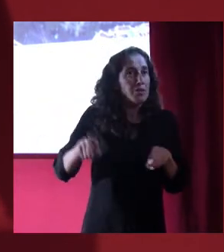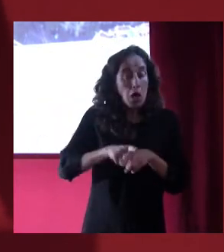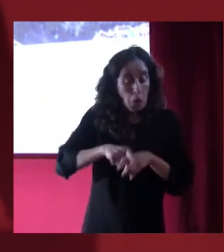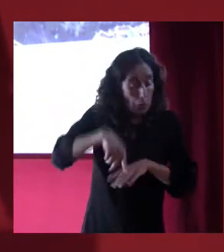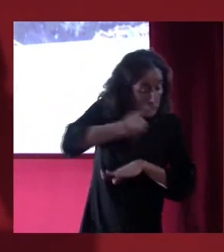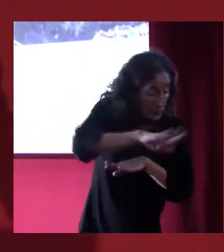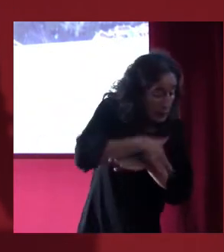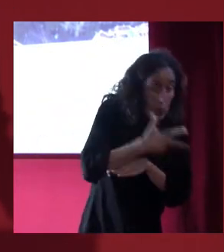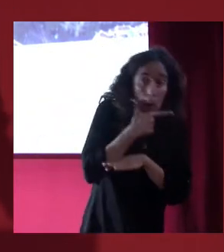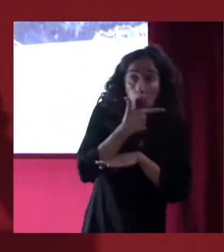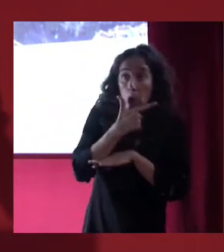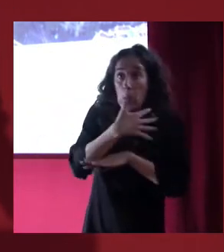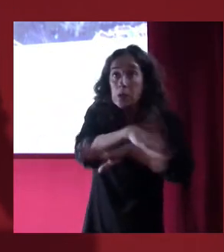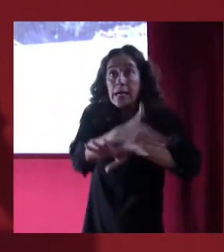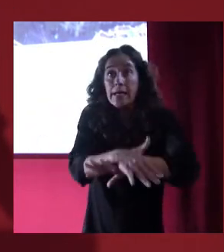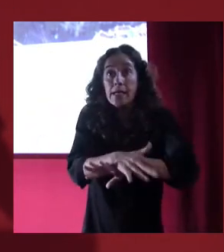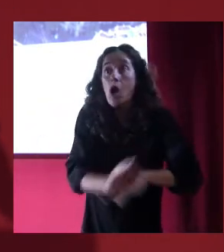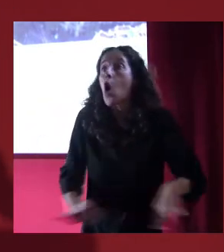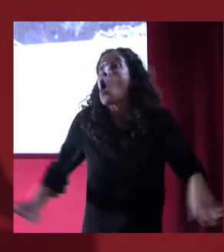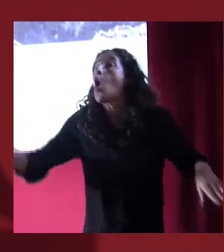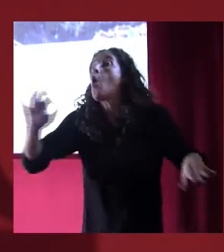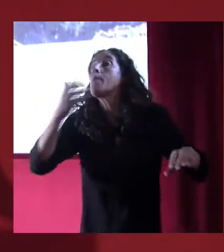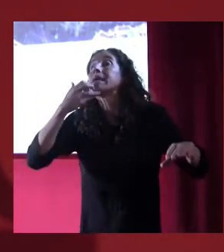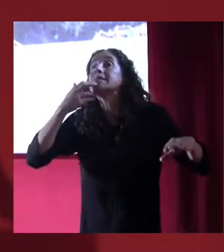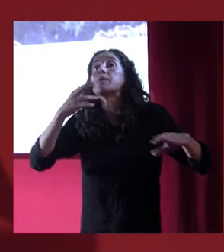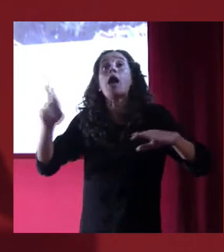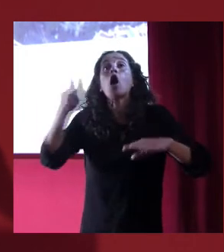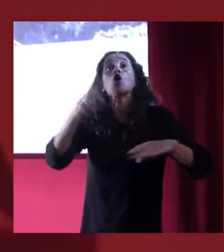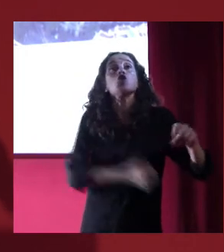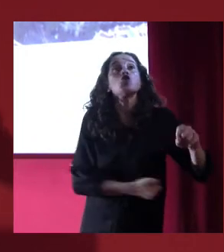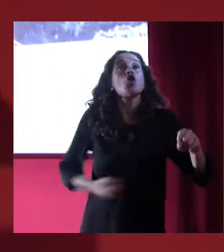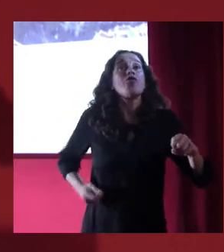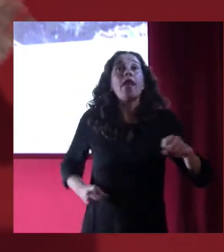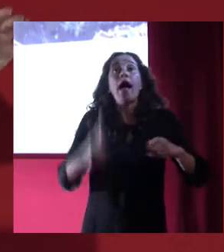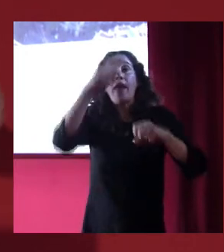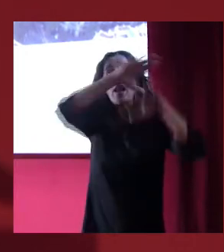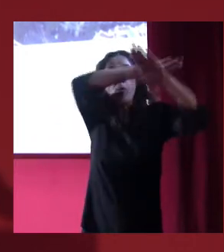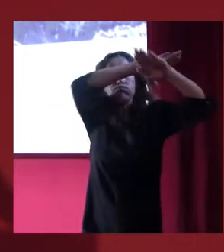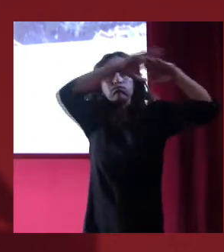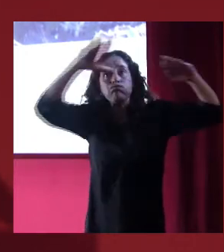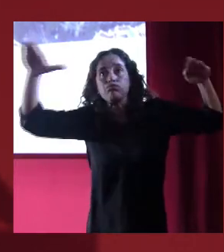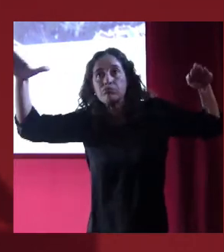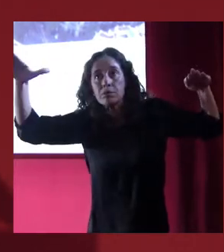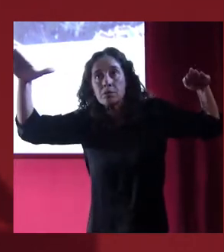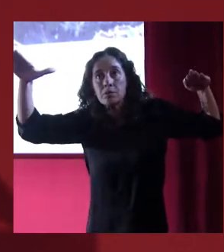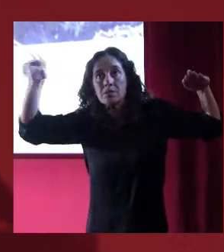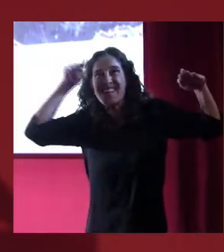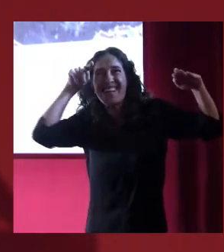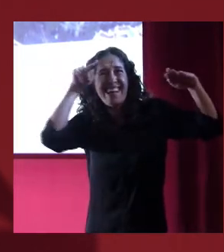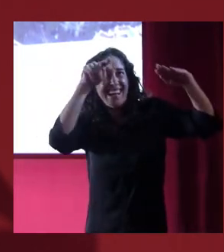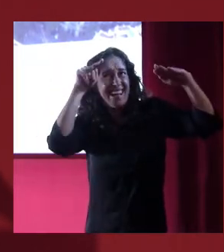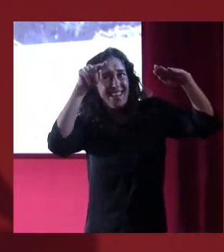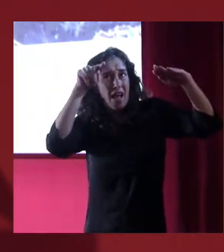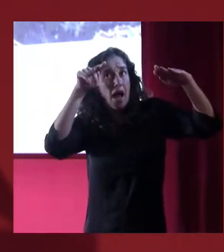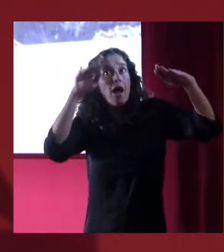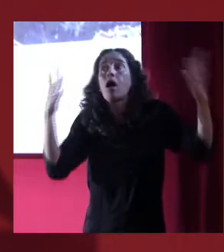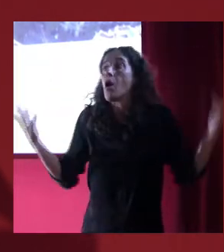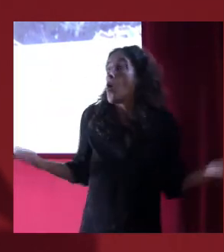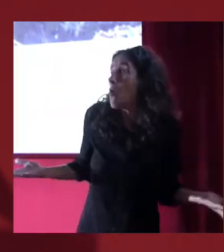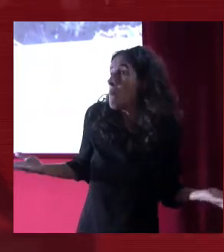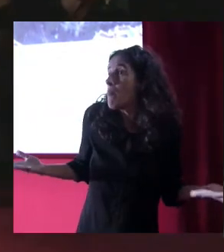carrers amb pintura de colors? O cobrint la Ronda de Dalt des del Patronat Ribes fins a la plaça Karl Marx? Com ho